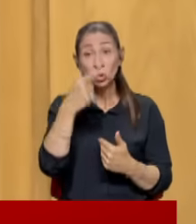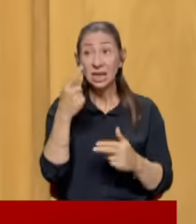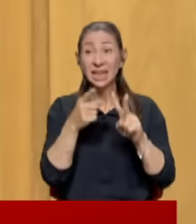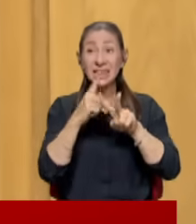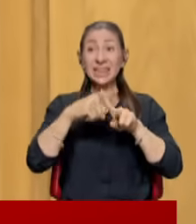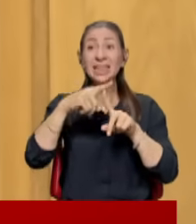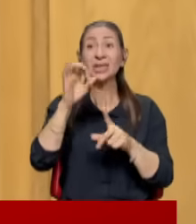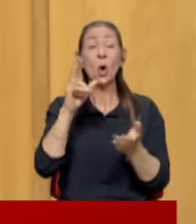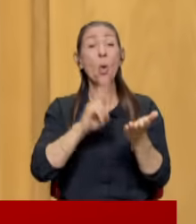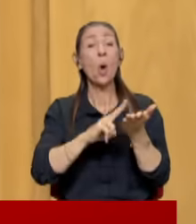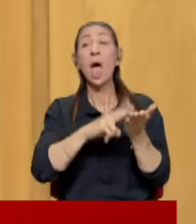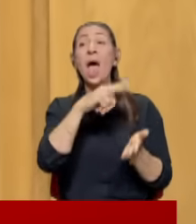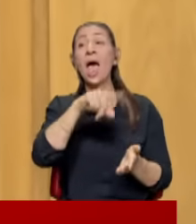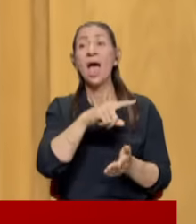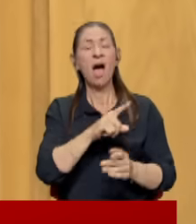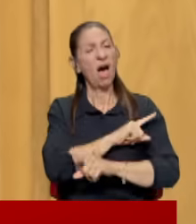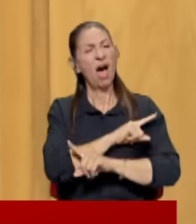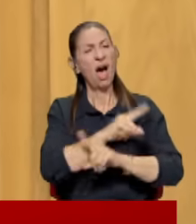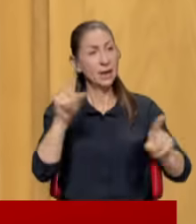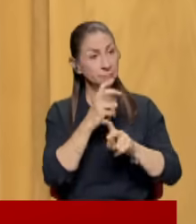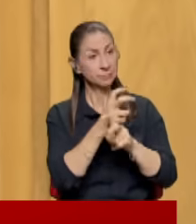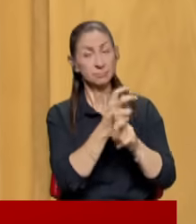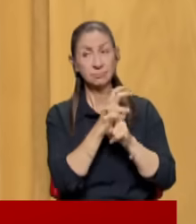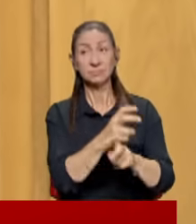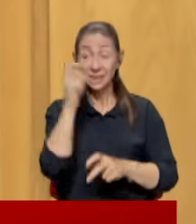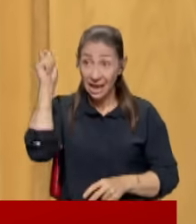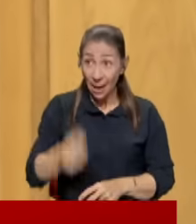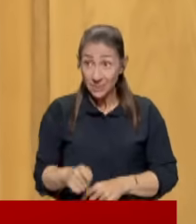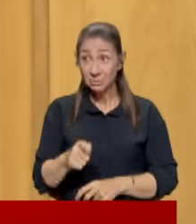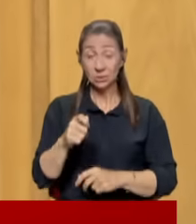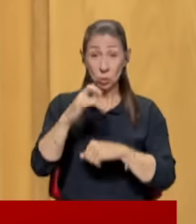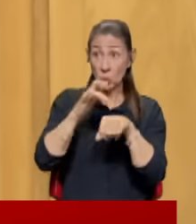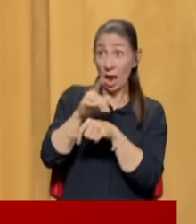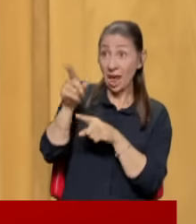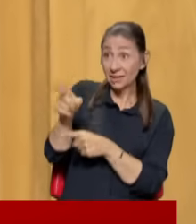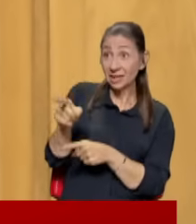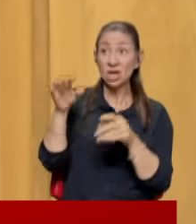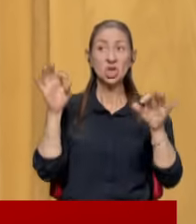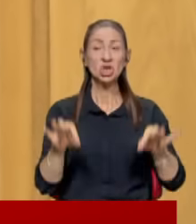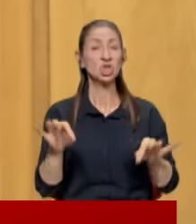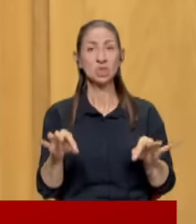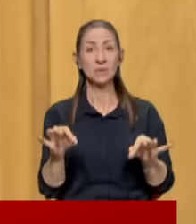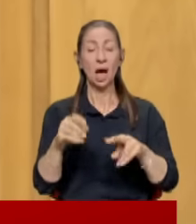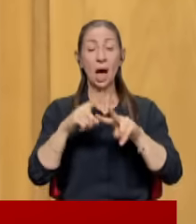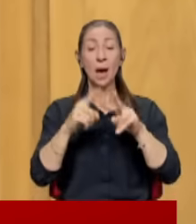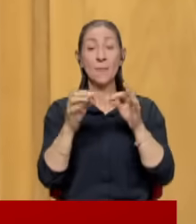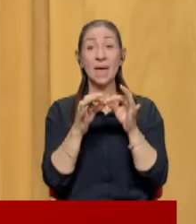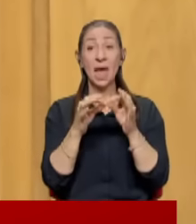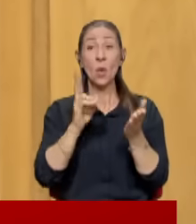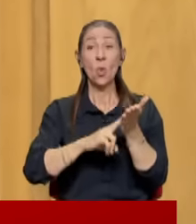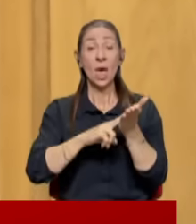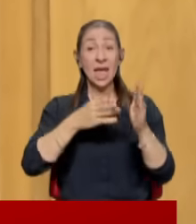NATO üyeliklerine veto tehdidi savurduğumuz ülkelerden şimdi Avrupa